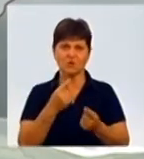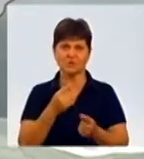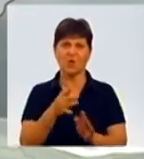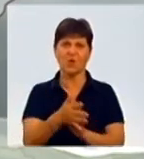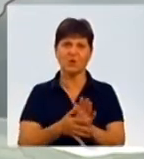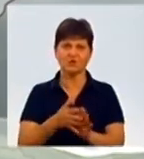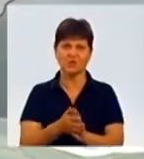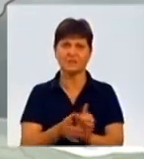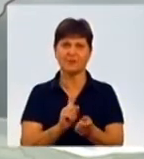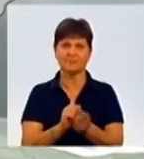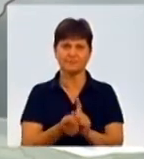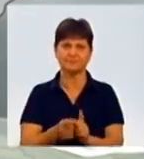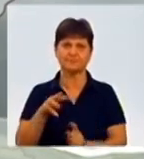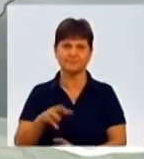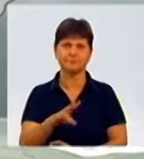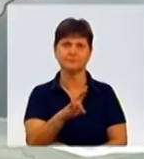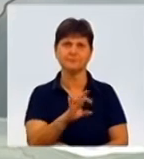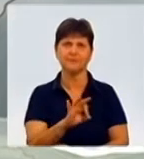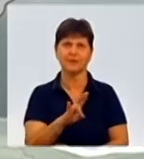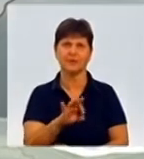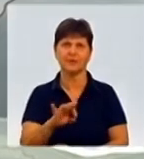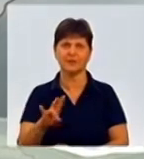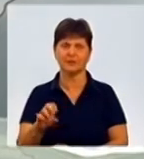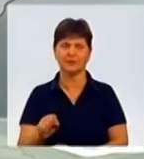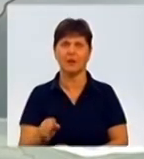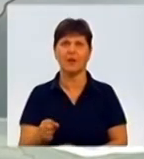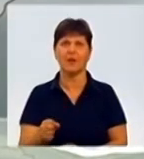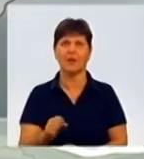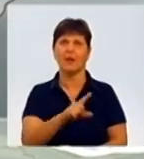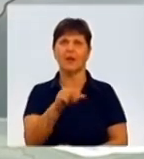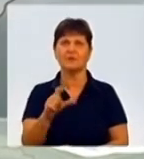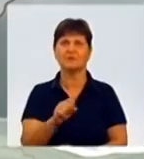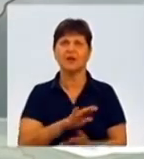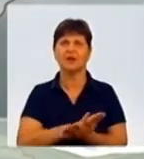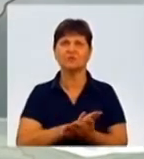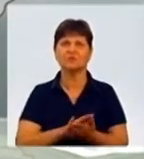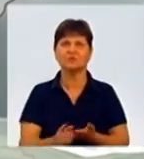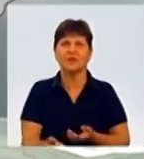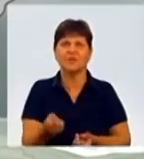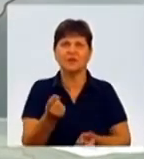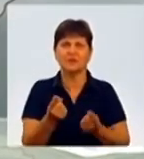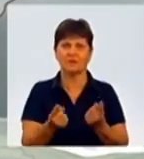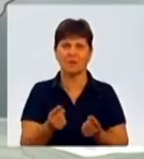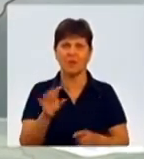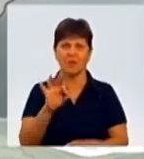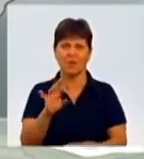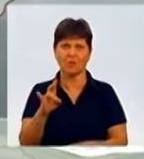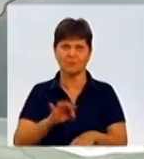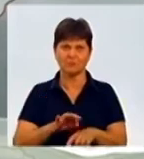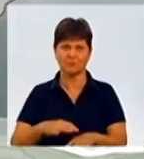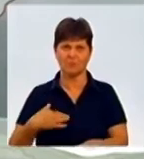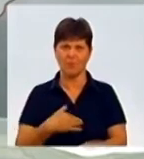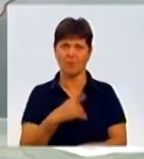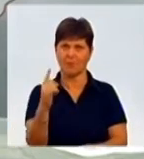жестів перекладатиме Марина Нікітіна. Отож, за частотою виникнення онкозахворювань пухлини молочної залози на